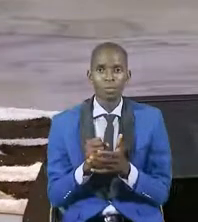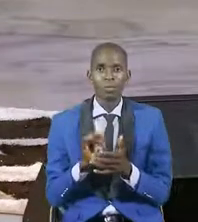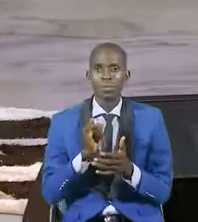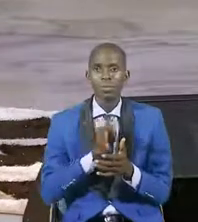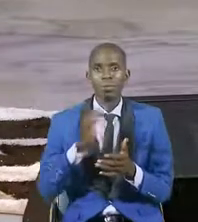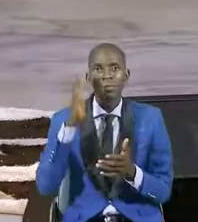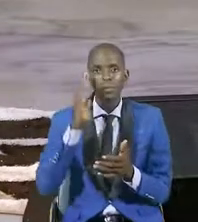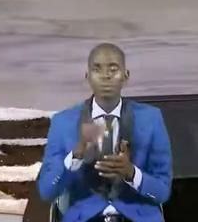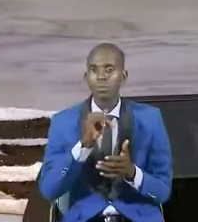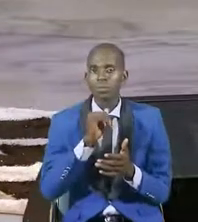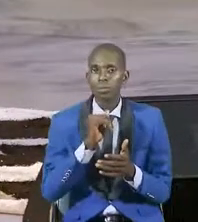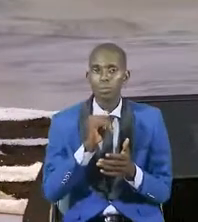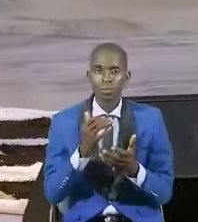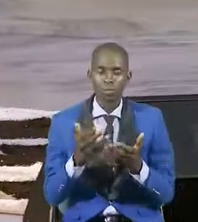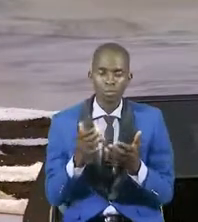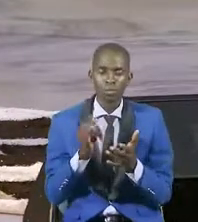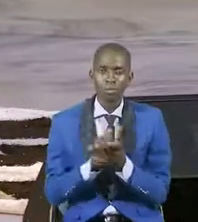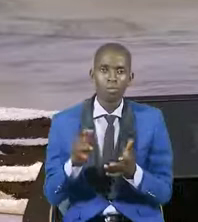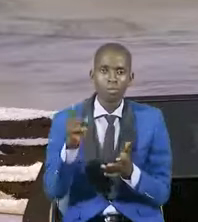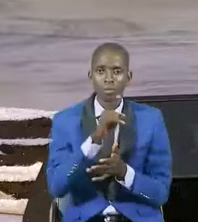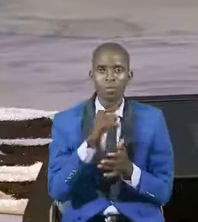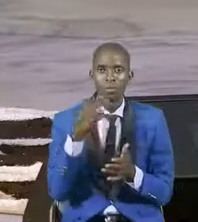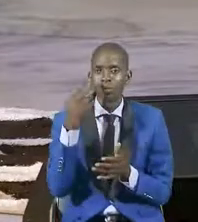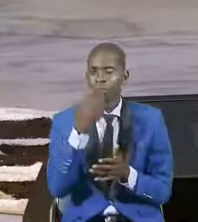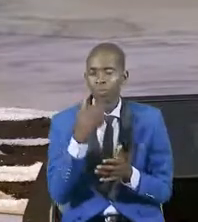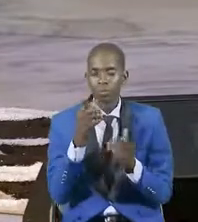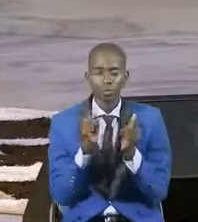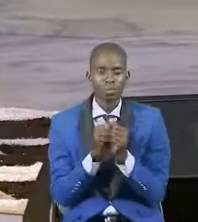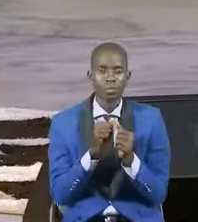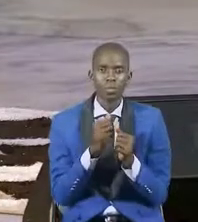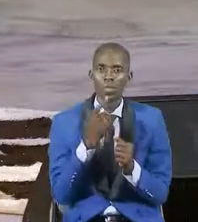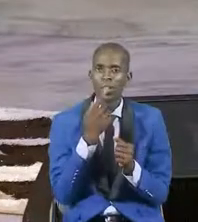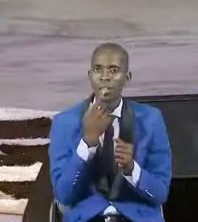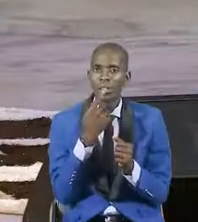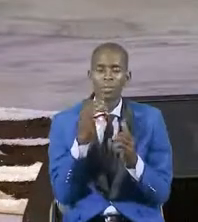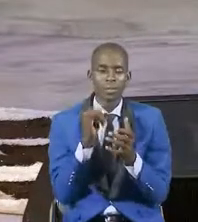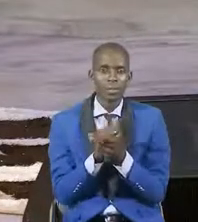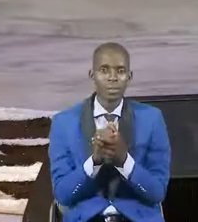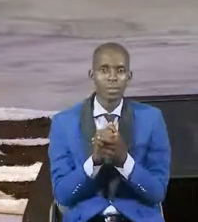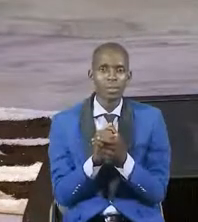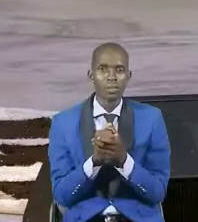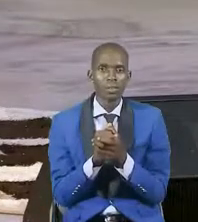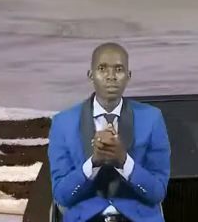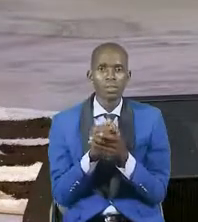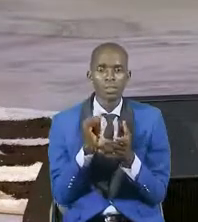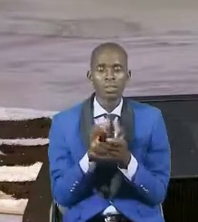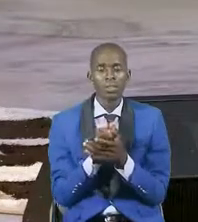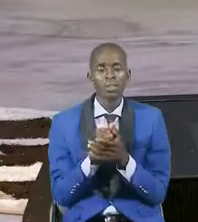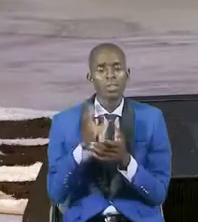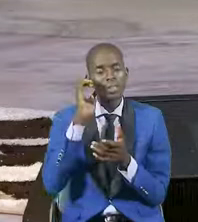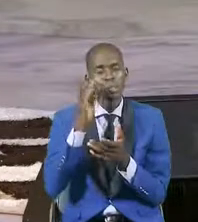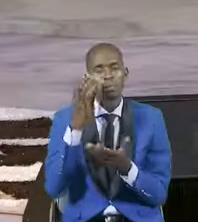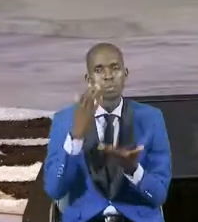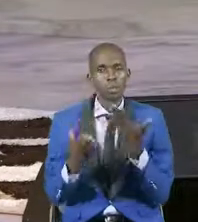C'est dit ici que je désire que vous parliez tous en langue, mais encore plus